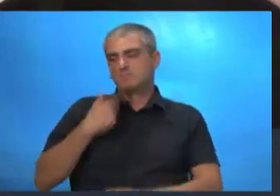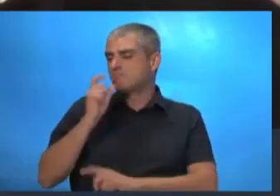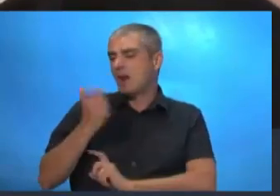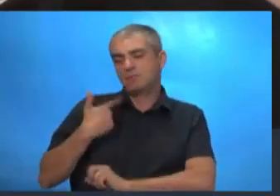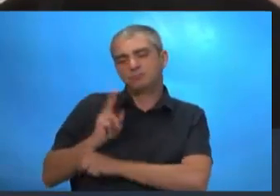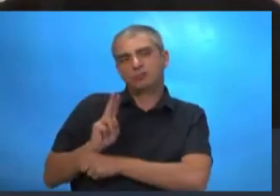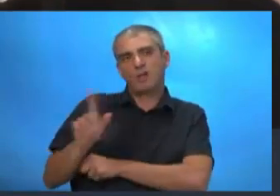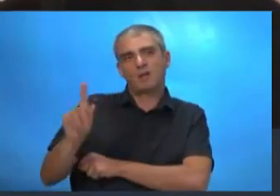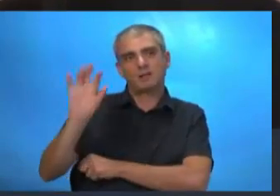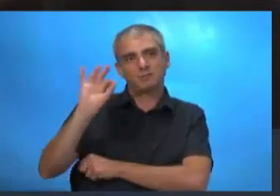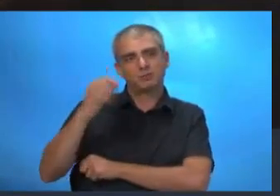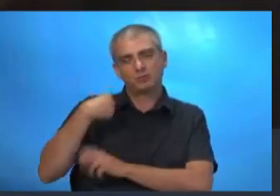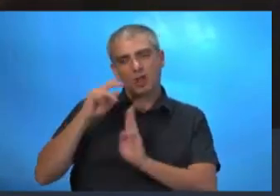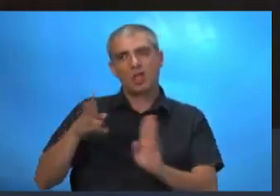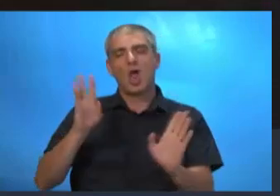שאוכל.